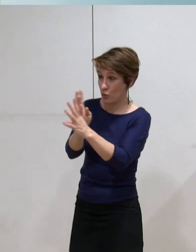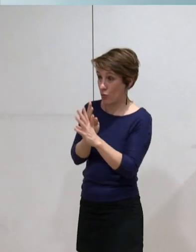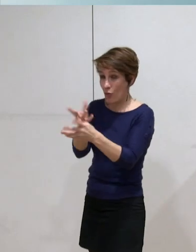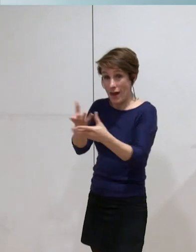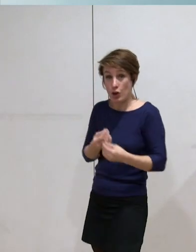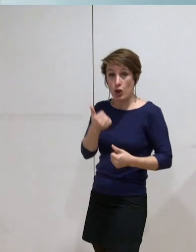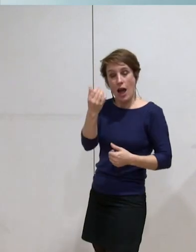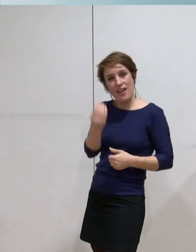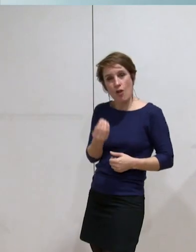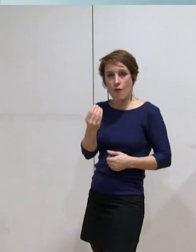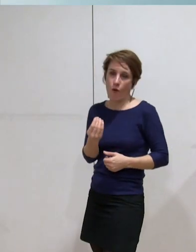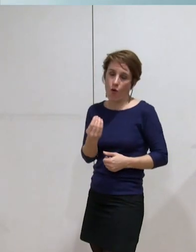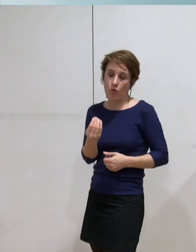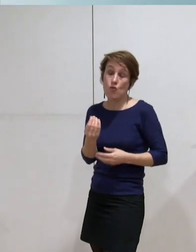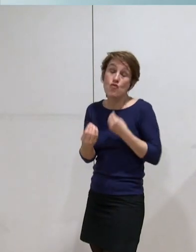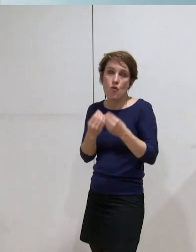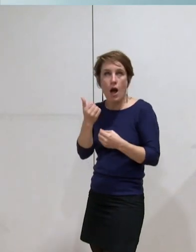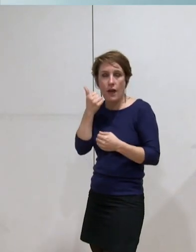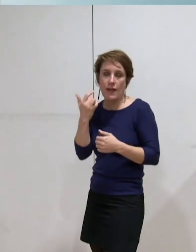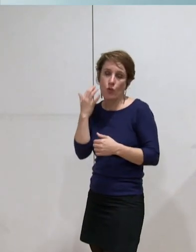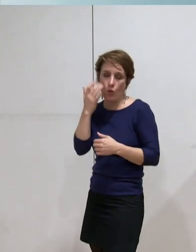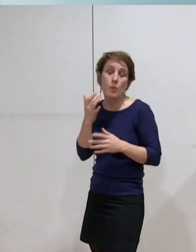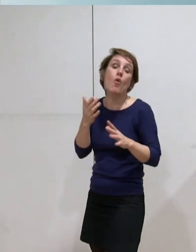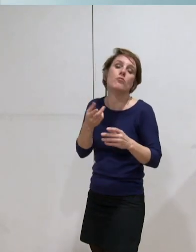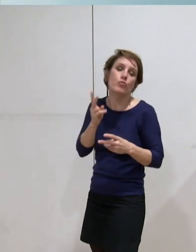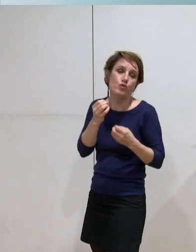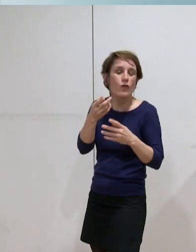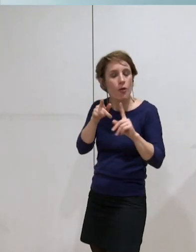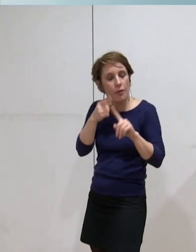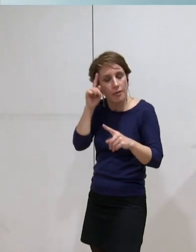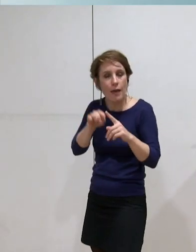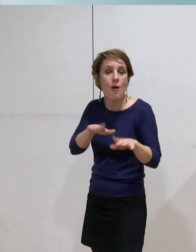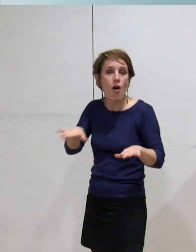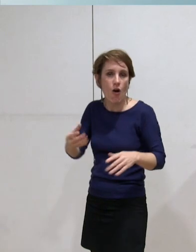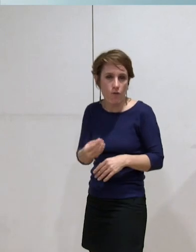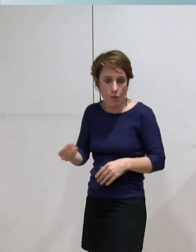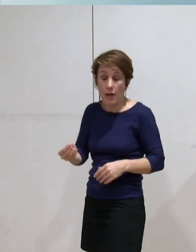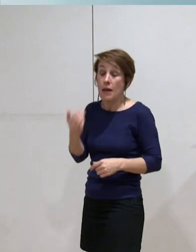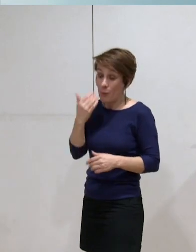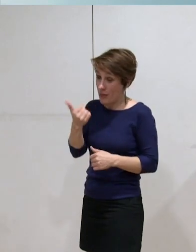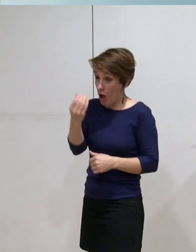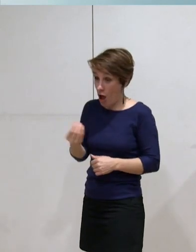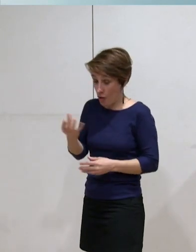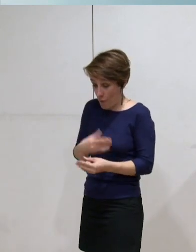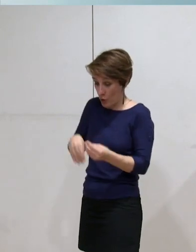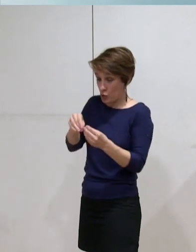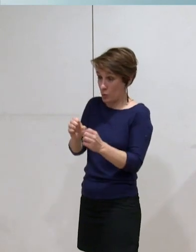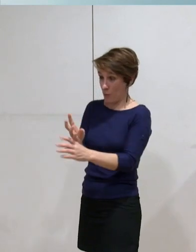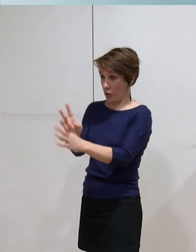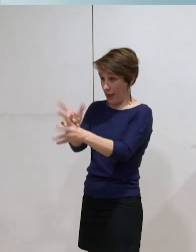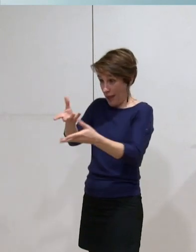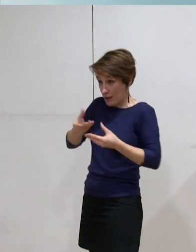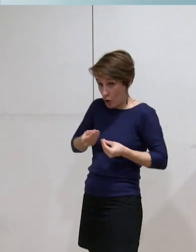un ADOT enfin c'est plutôt le secteur de l'enfance quand on parle d'accueil de loisir euh quand il à chaque fois qu'il recevait un enfant